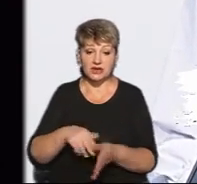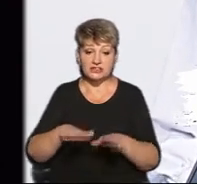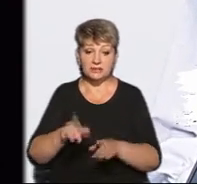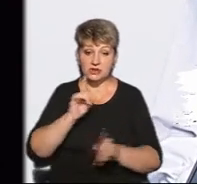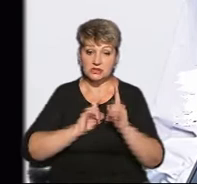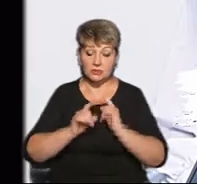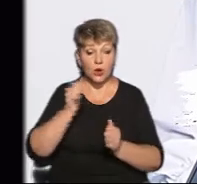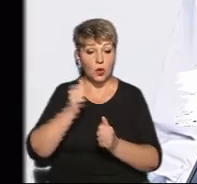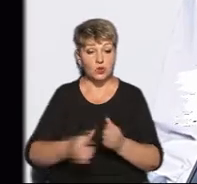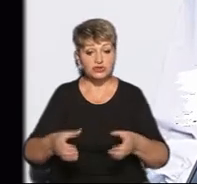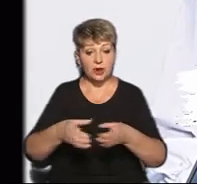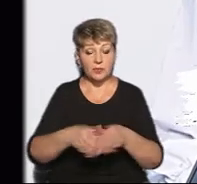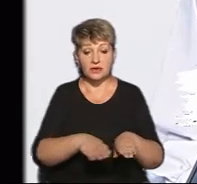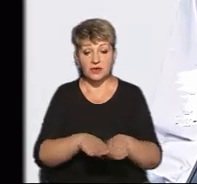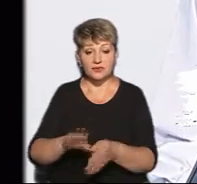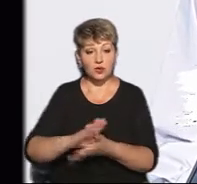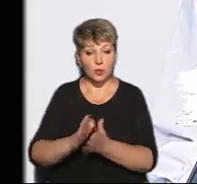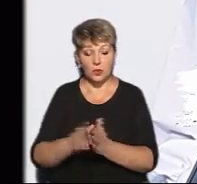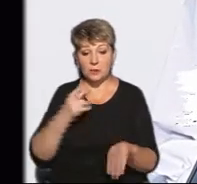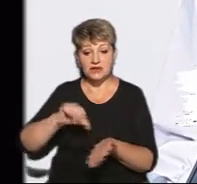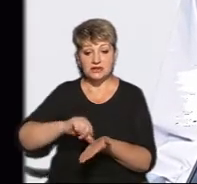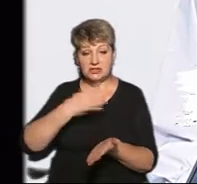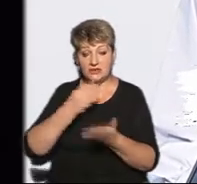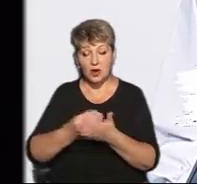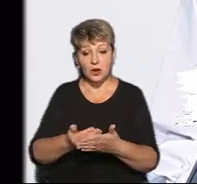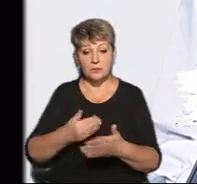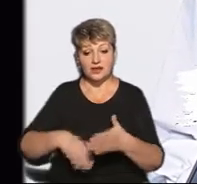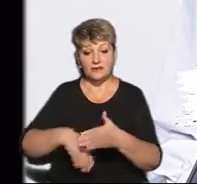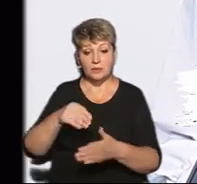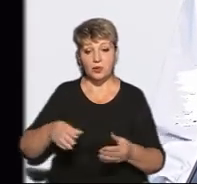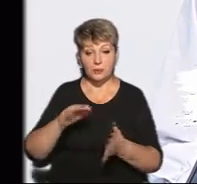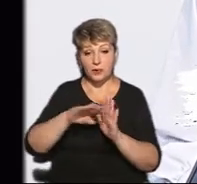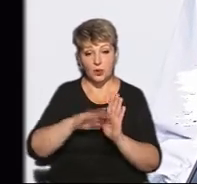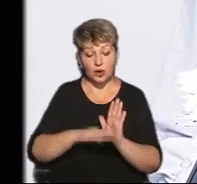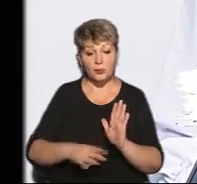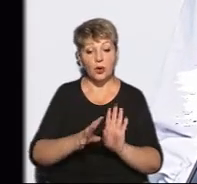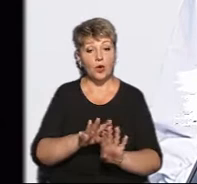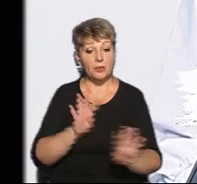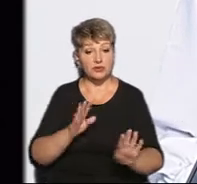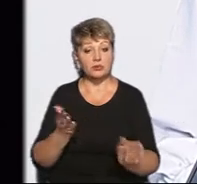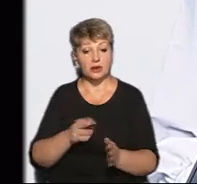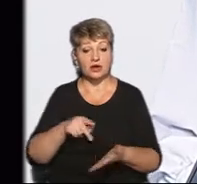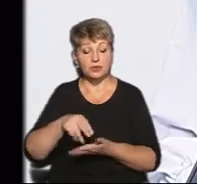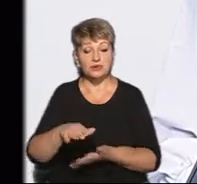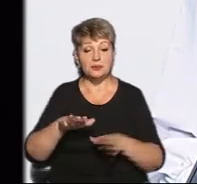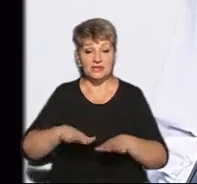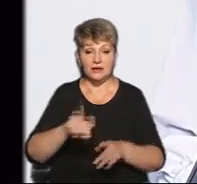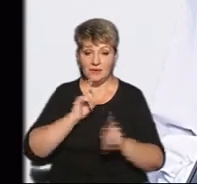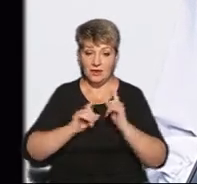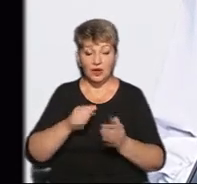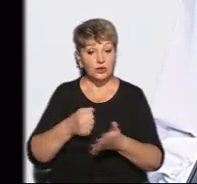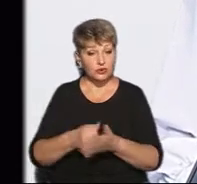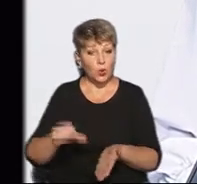ради. Кожна партія на рівних умовах представить свою передвиборчу програму і команду, яка йде до міської ради. Також до участі